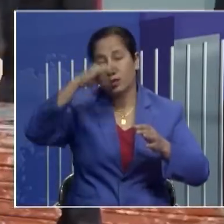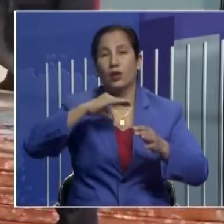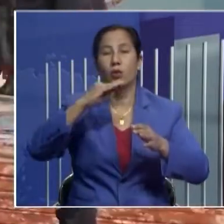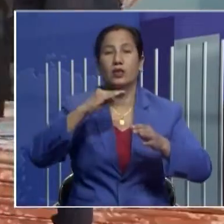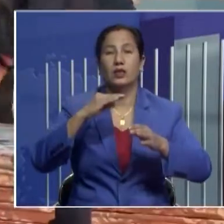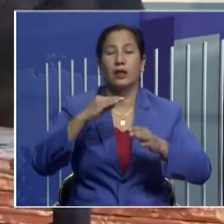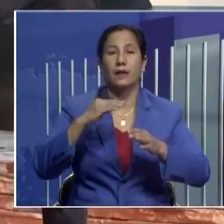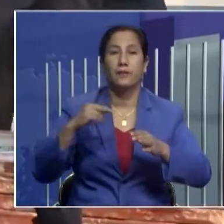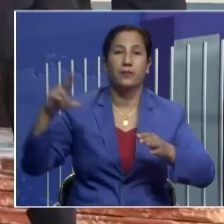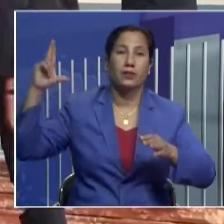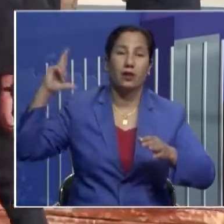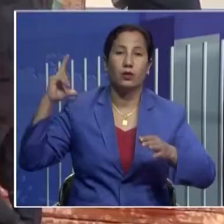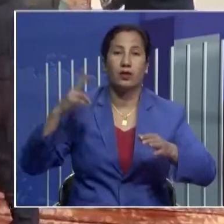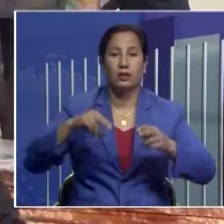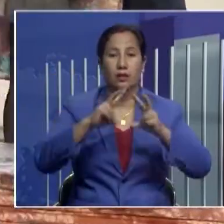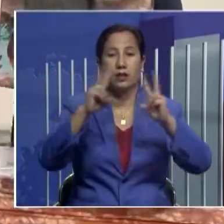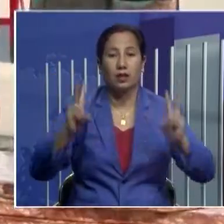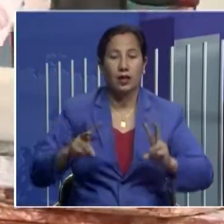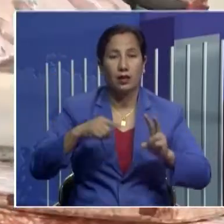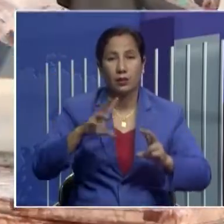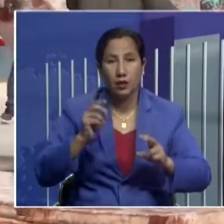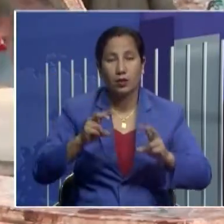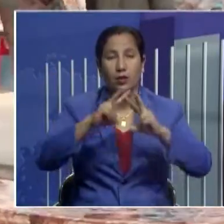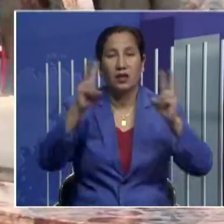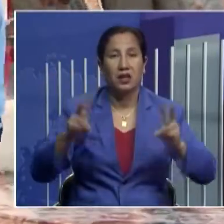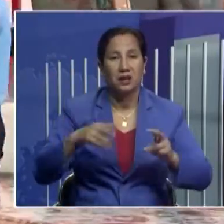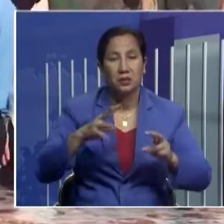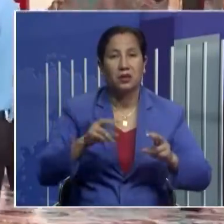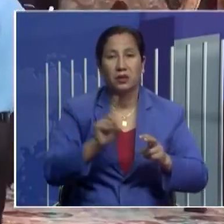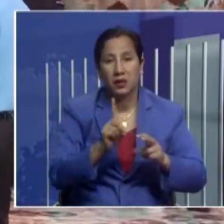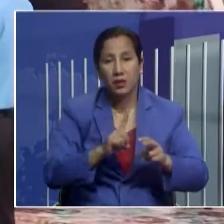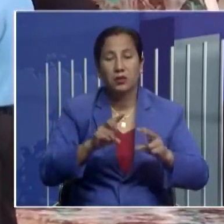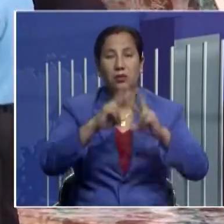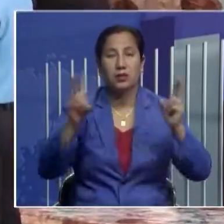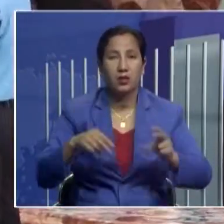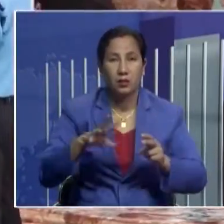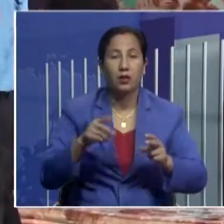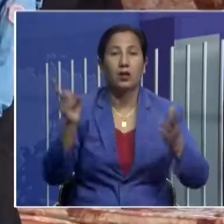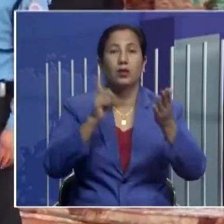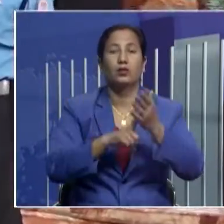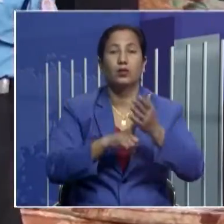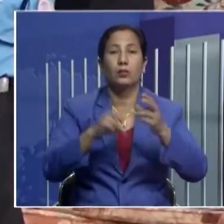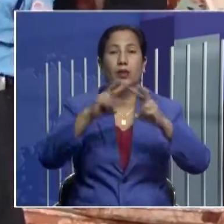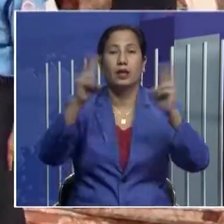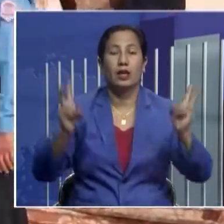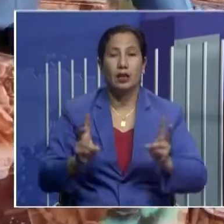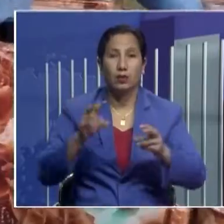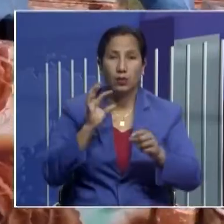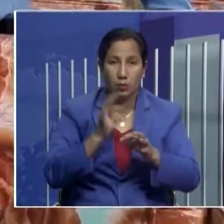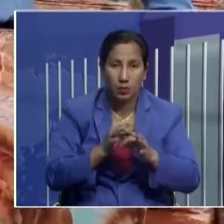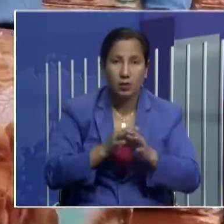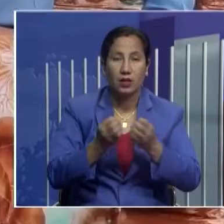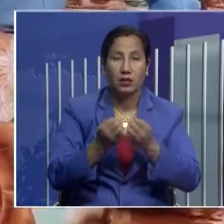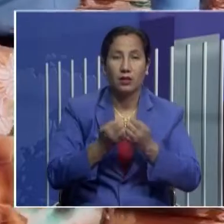हवलदारको कतै खाट नभएको, खाट भए पनि राम्रो विस्तारा नभएको हुँदा सुरुमा खाटको व्यवस्था गरी